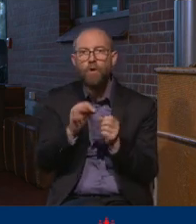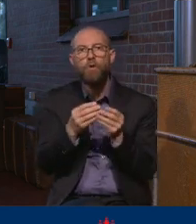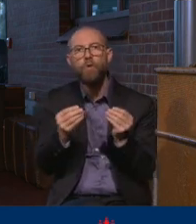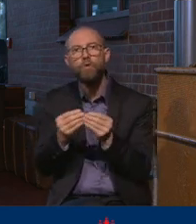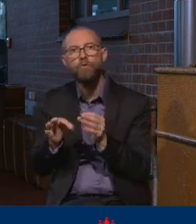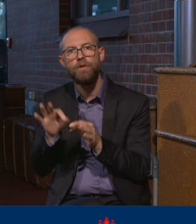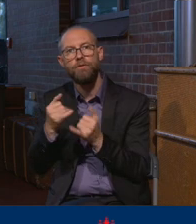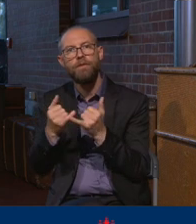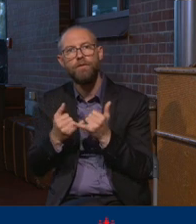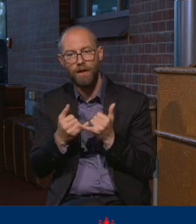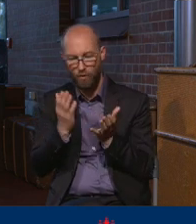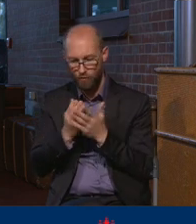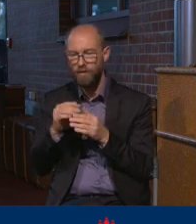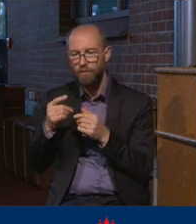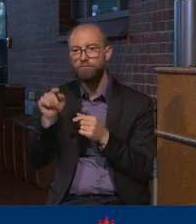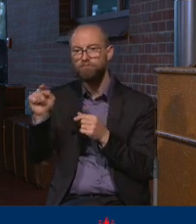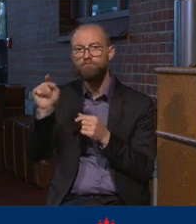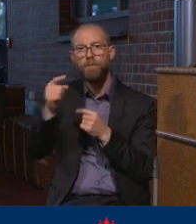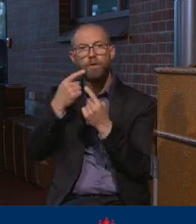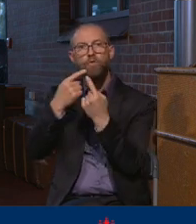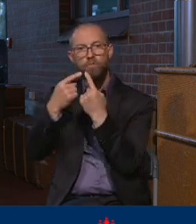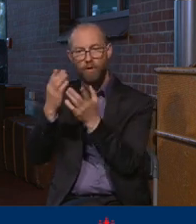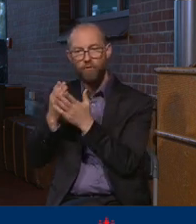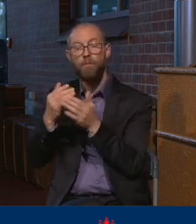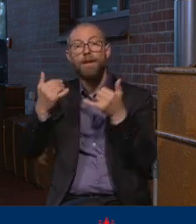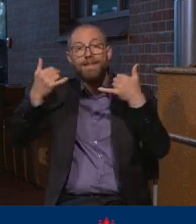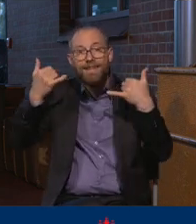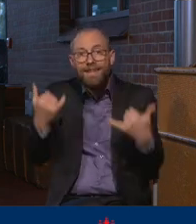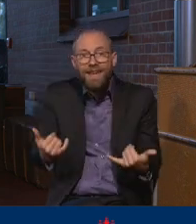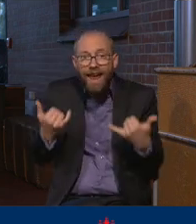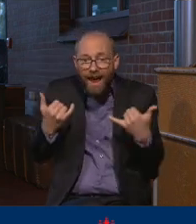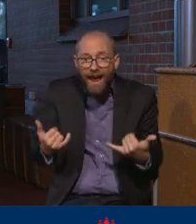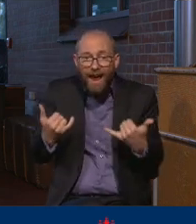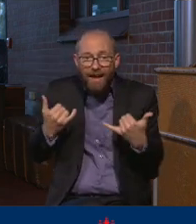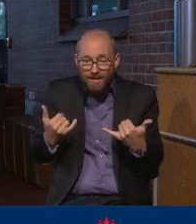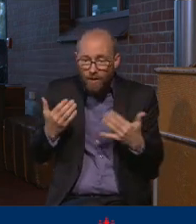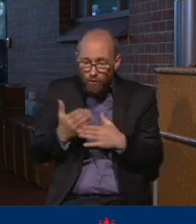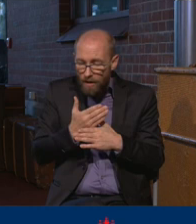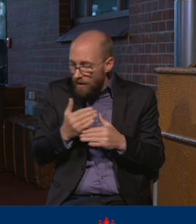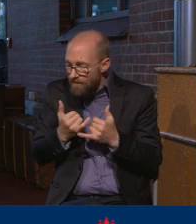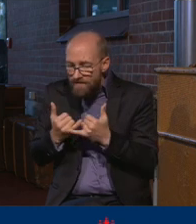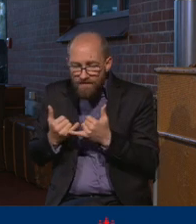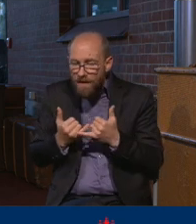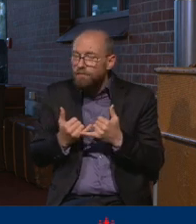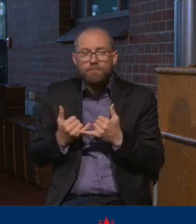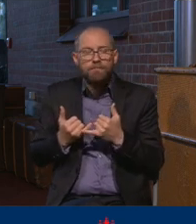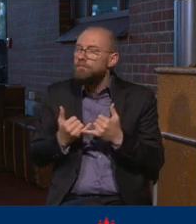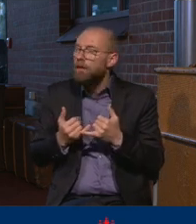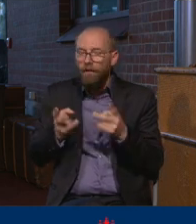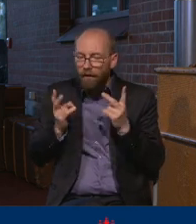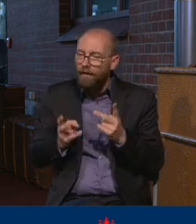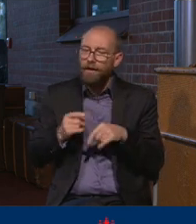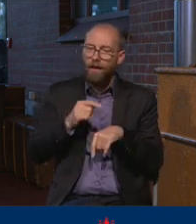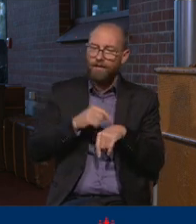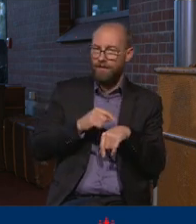führen auch einzelne gespräche aber es ist zum jetzigen zeitpunkt noch gar keine angemessene zeitliche